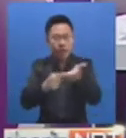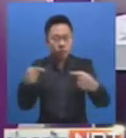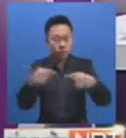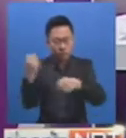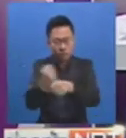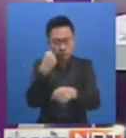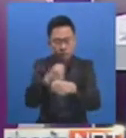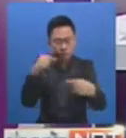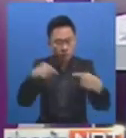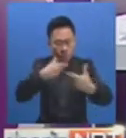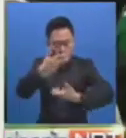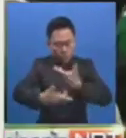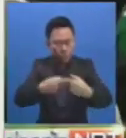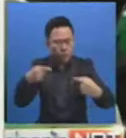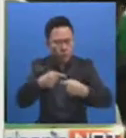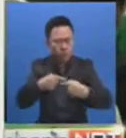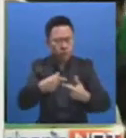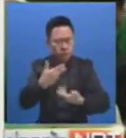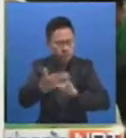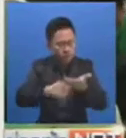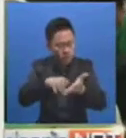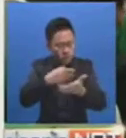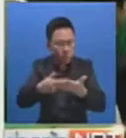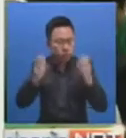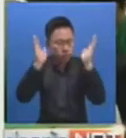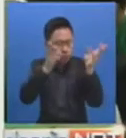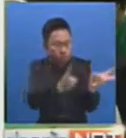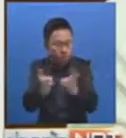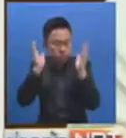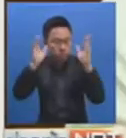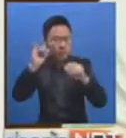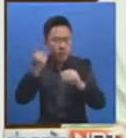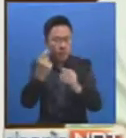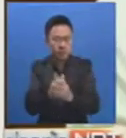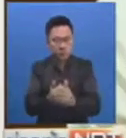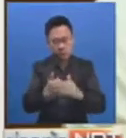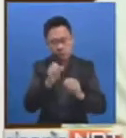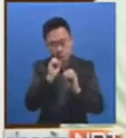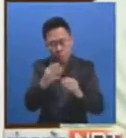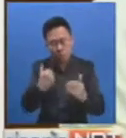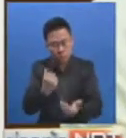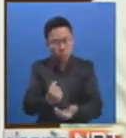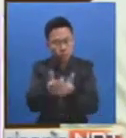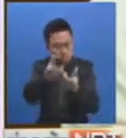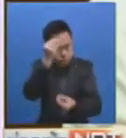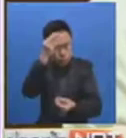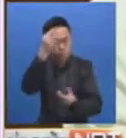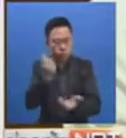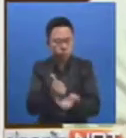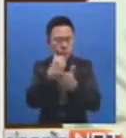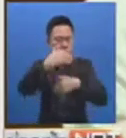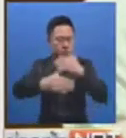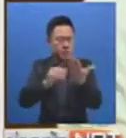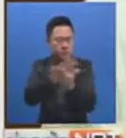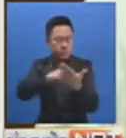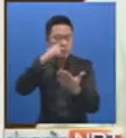การประชาสัมพันธ์ธุรกิจแผนใหม่พร้อมแนะนำให้ผู้เข้าร่วมอบรมนะคะนำความรู้ที่ได้รับร่วมกันพัฒนาประเทศค่ะและอภินันท